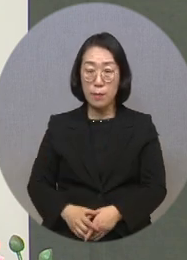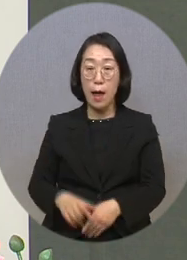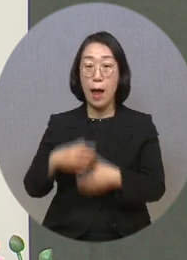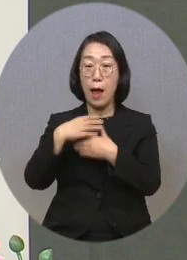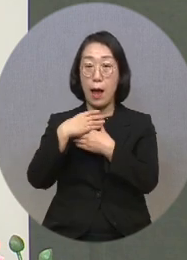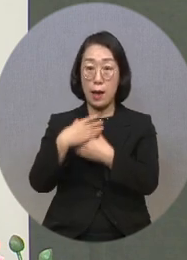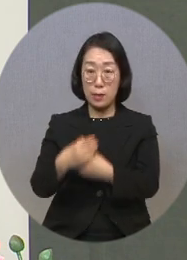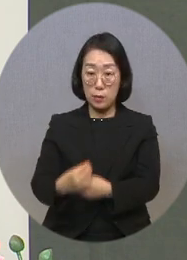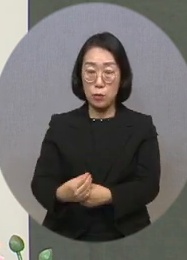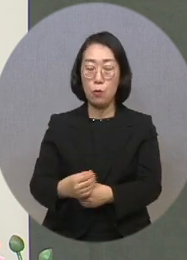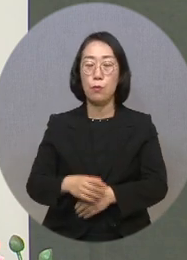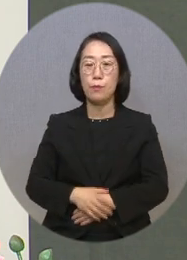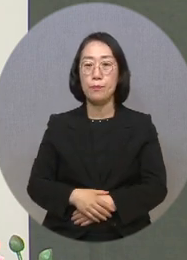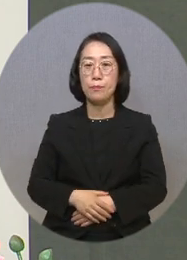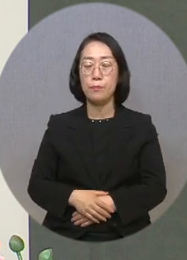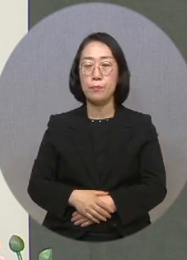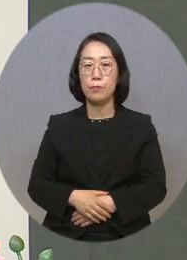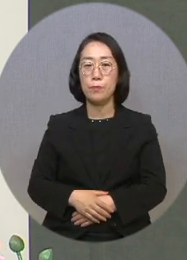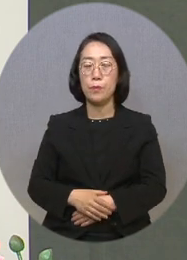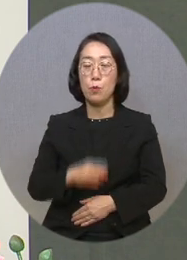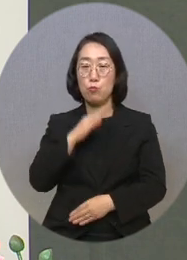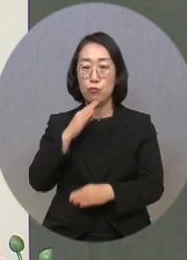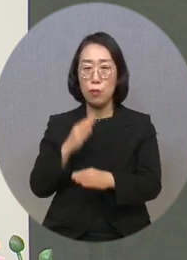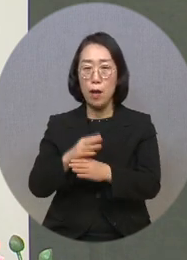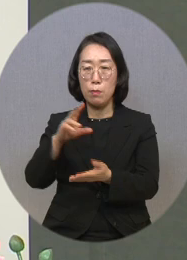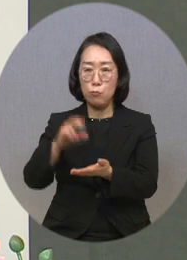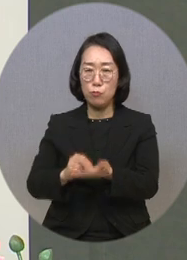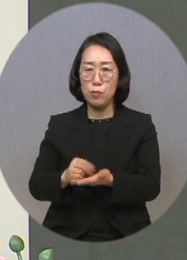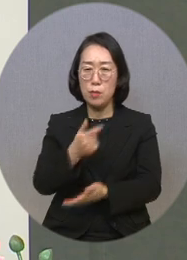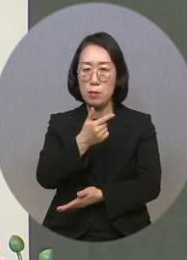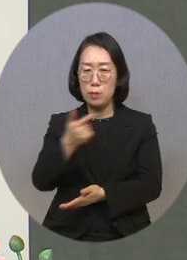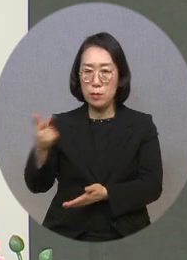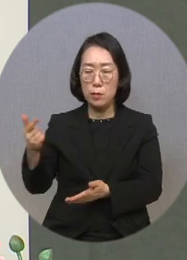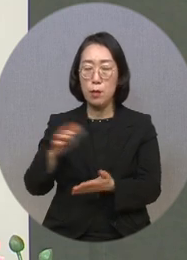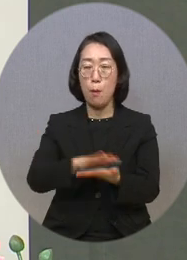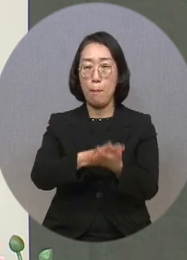되고 그러면 변화가 남북 있겠죠. 문제가 좀